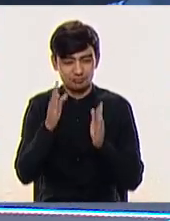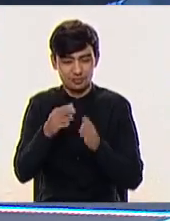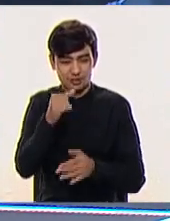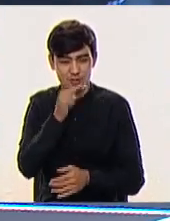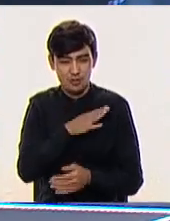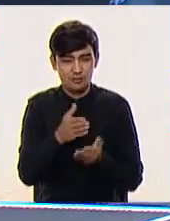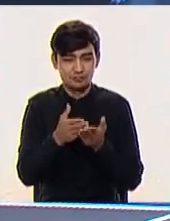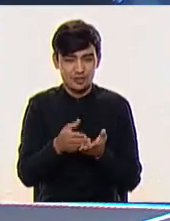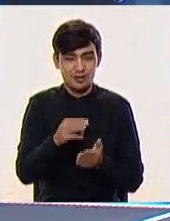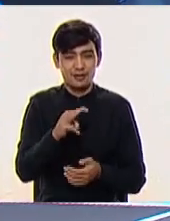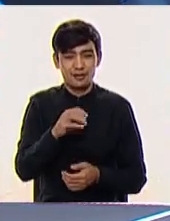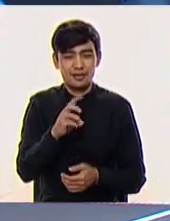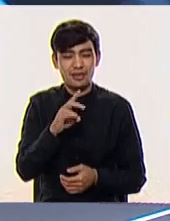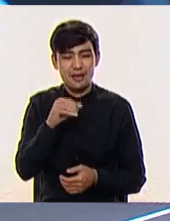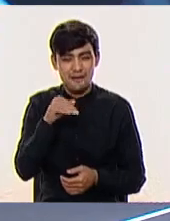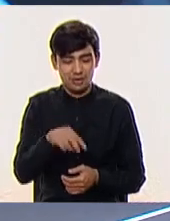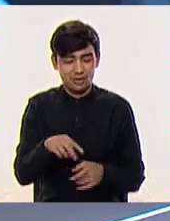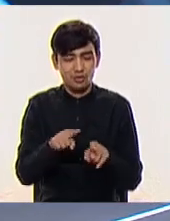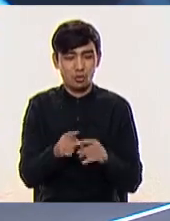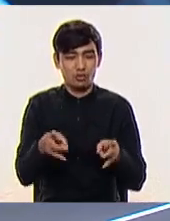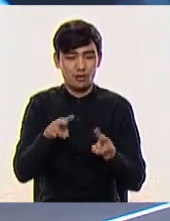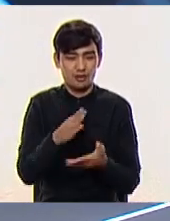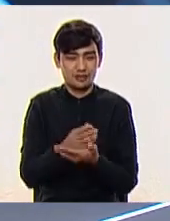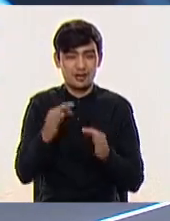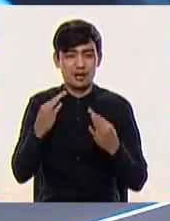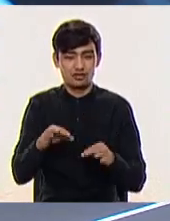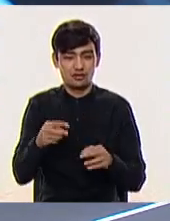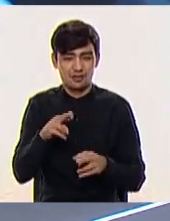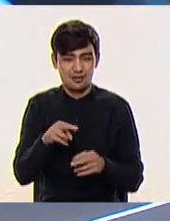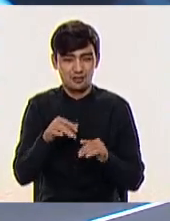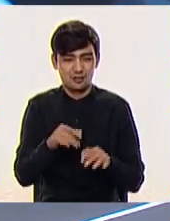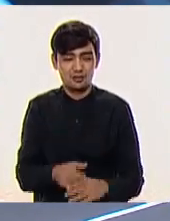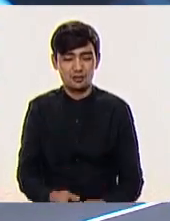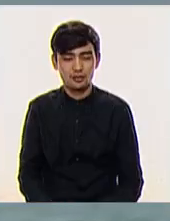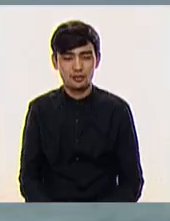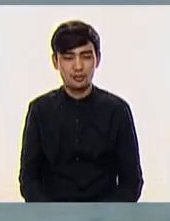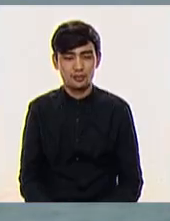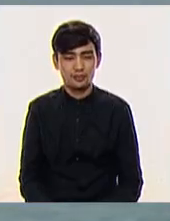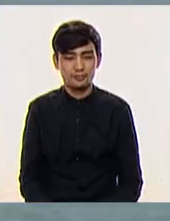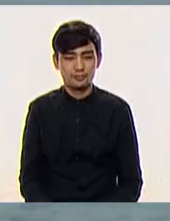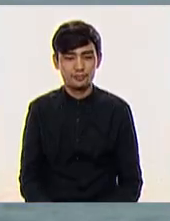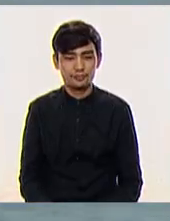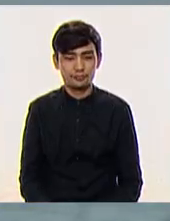числе танкеры с нефтью, простаивают в ожидании разрешения ситуации.